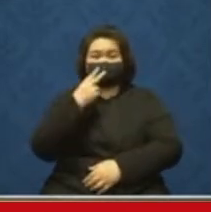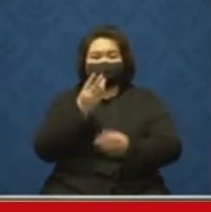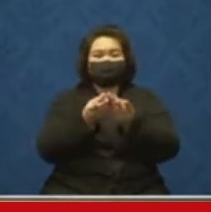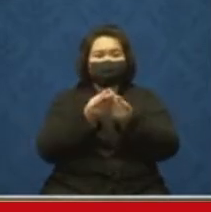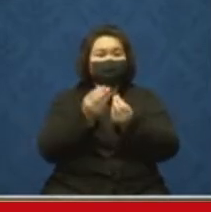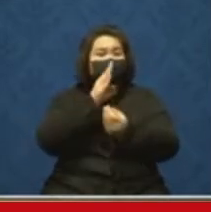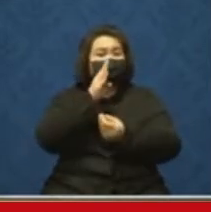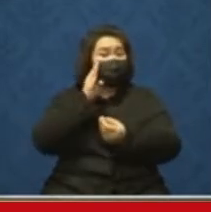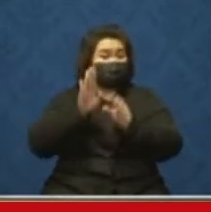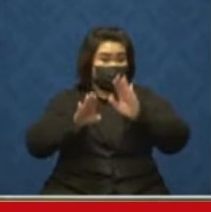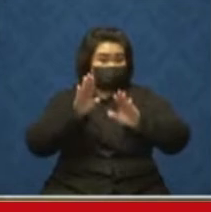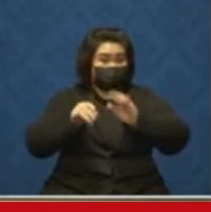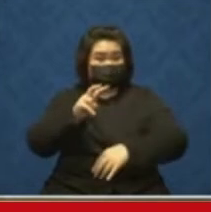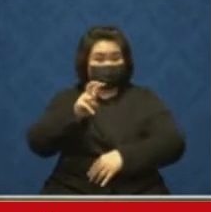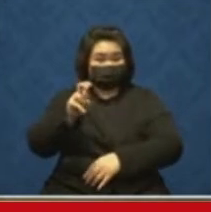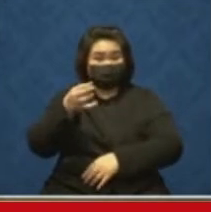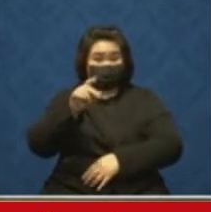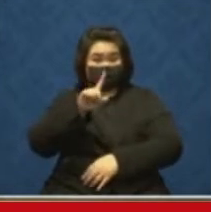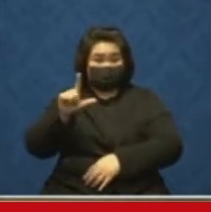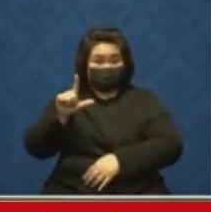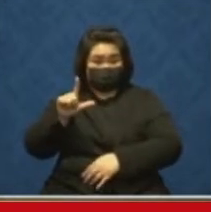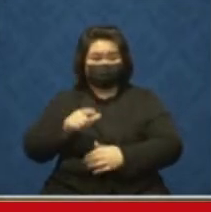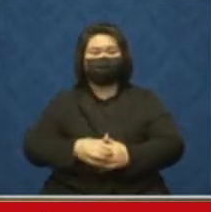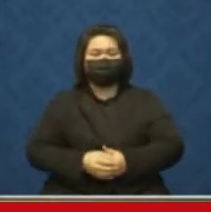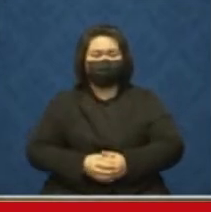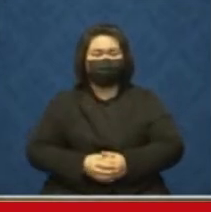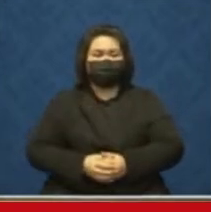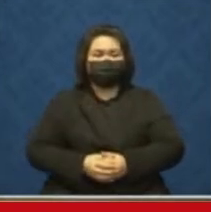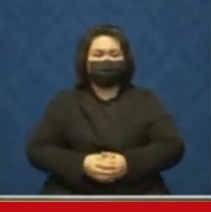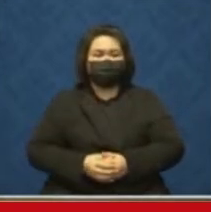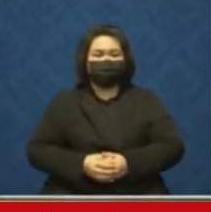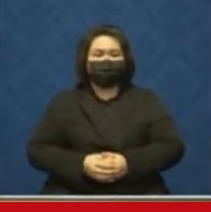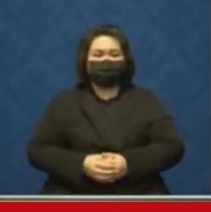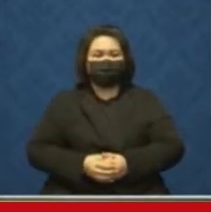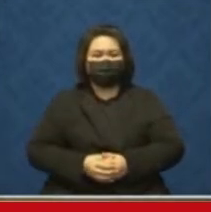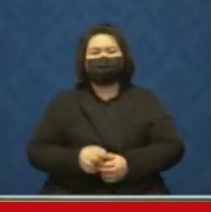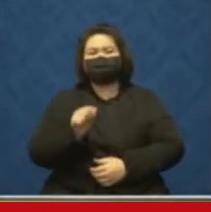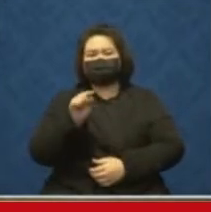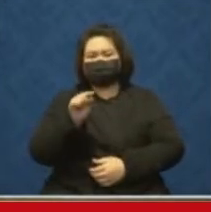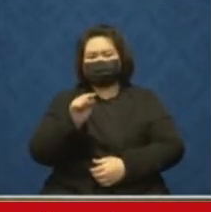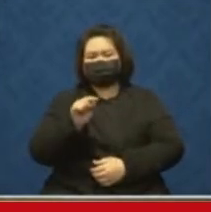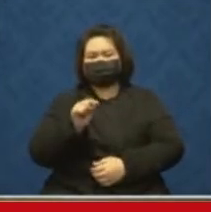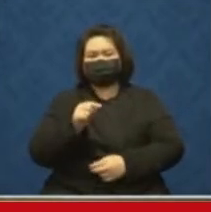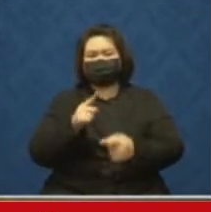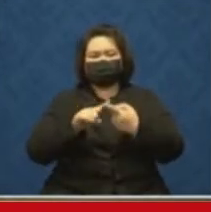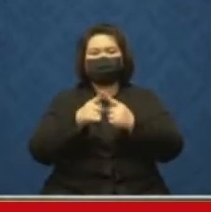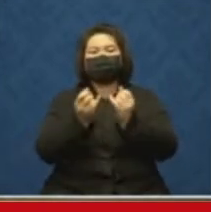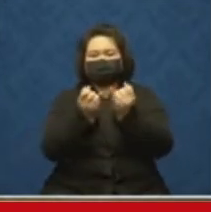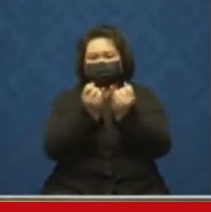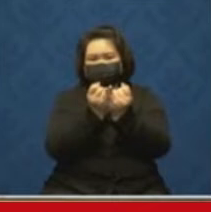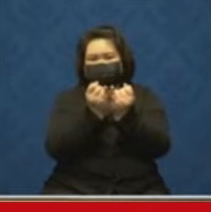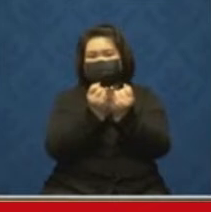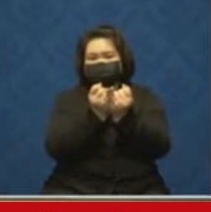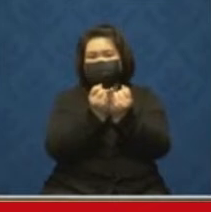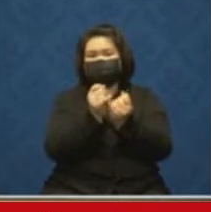กกมนะครับคนนี้เปเคือนซีครั มีความเกี่ยวโยง